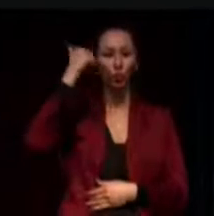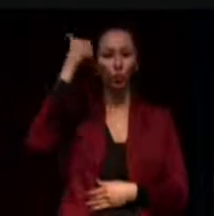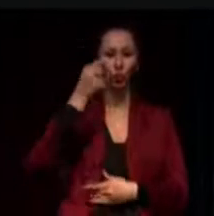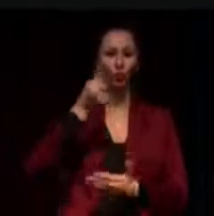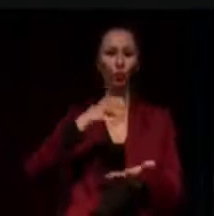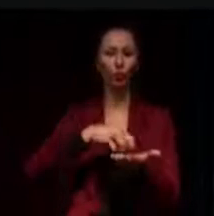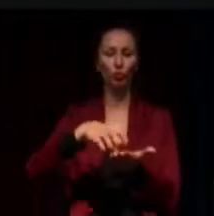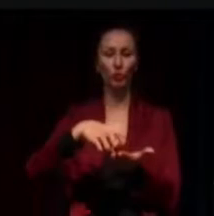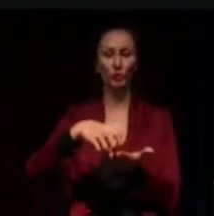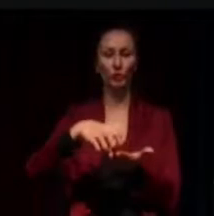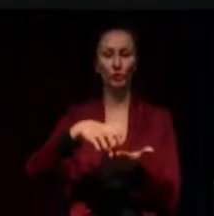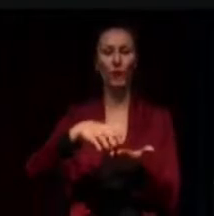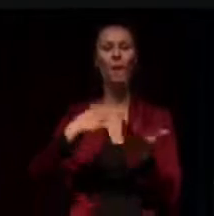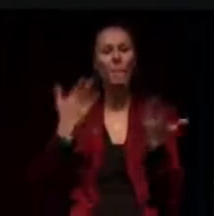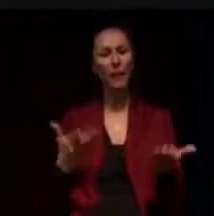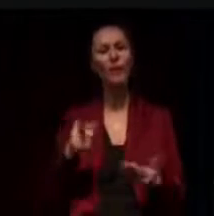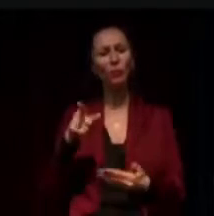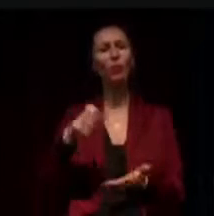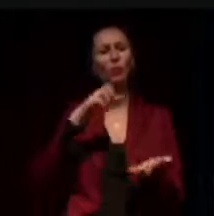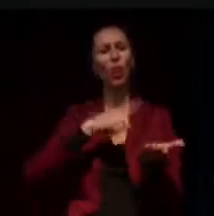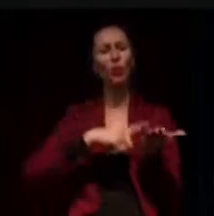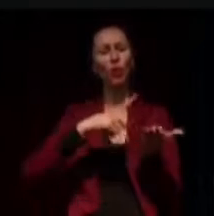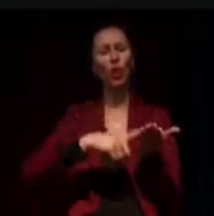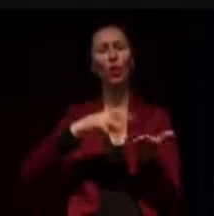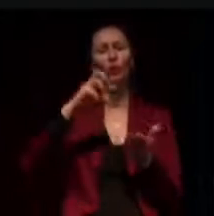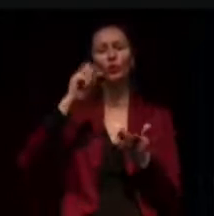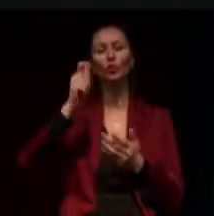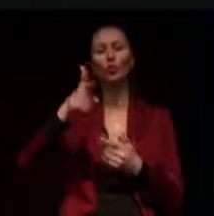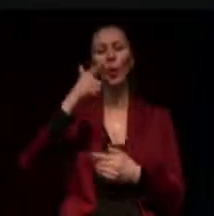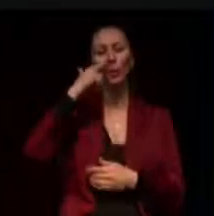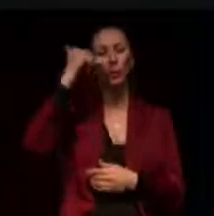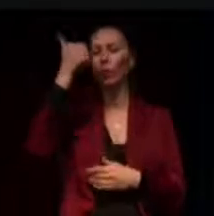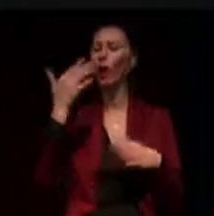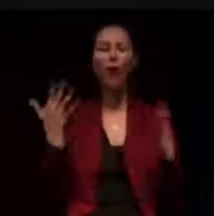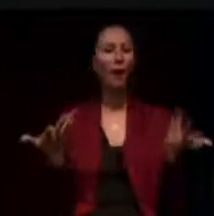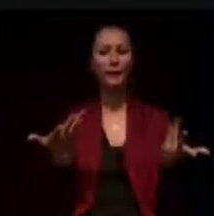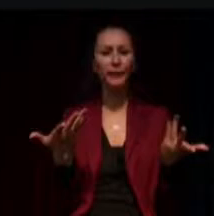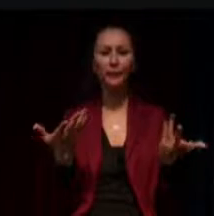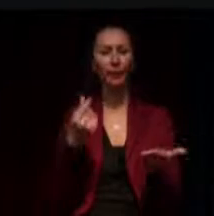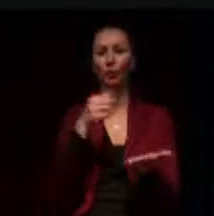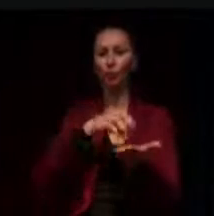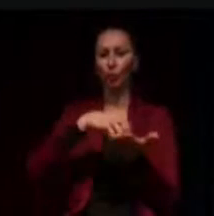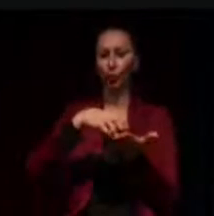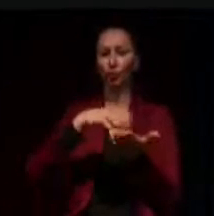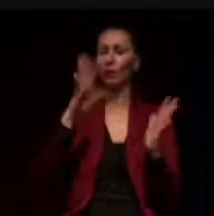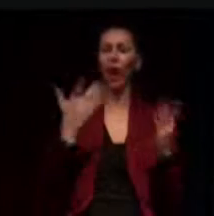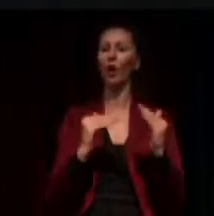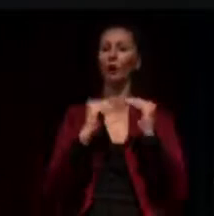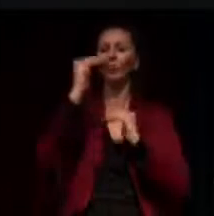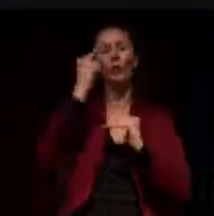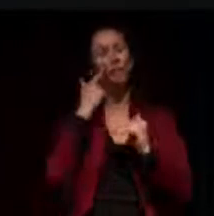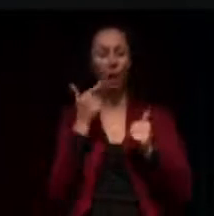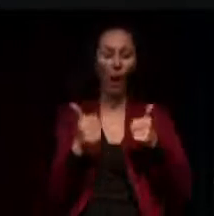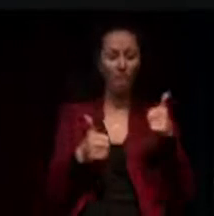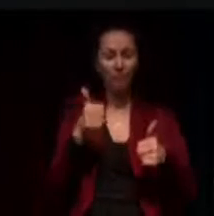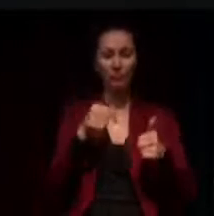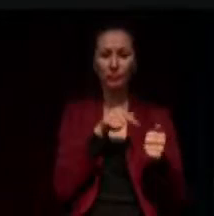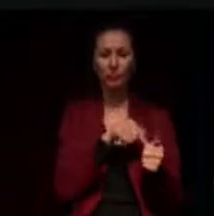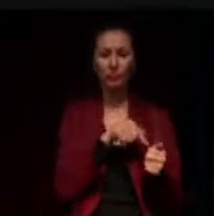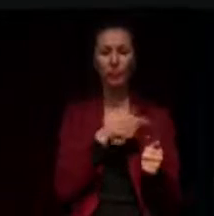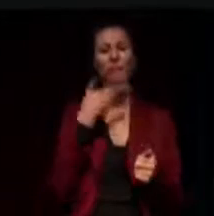bütçesi. Peki bu Protokol Şube Müdürlüğü'nün bütçesi hangi bütçelerden daha yüksek, ona bakalım